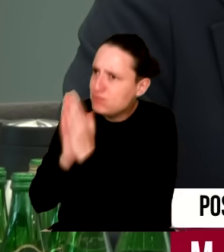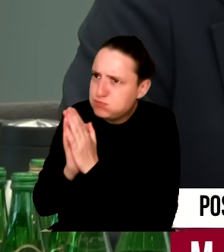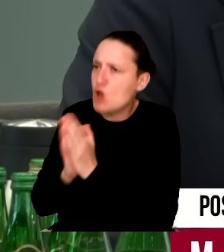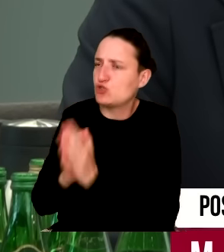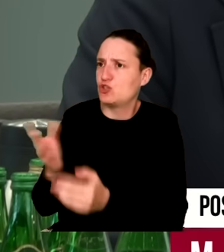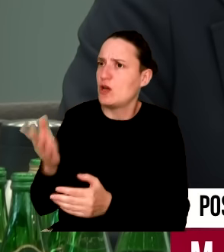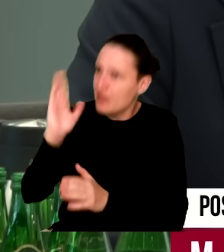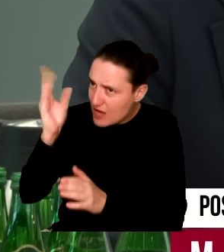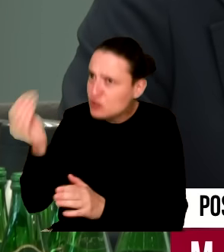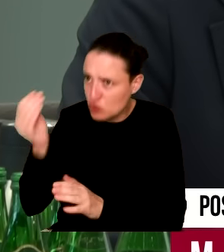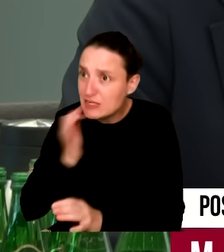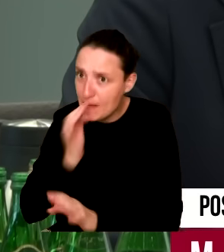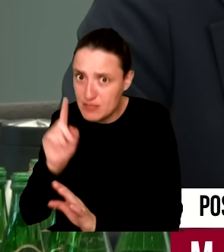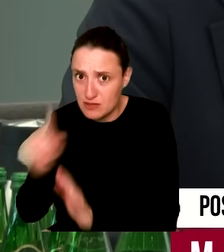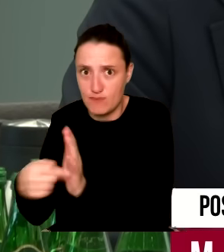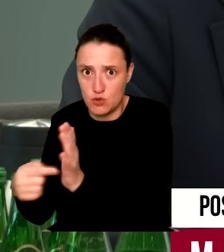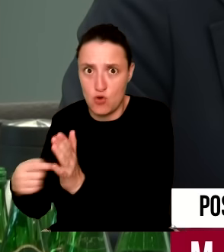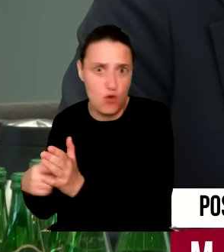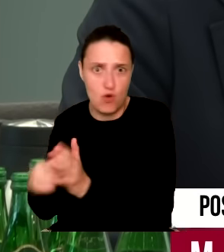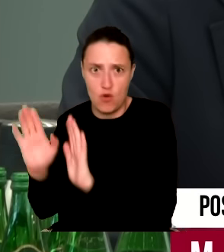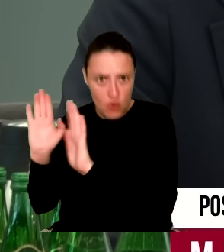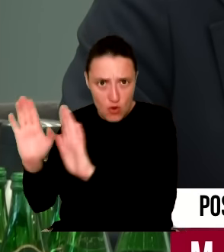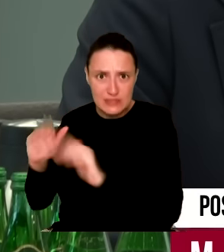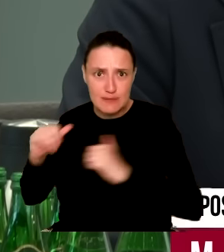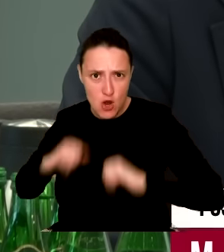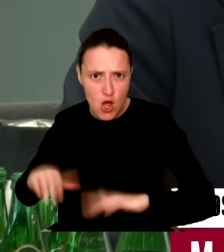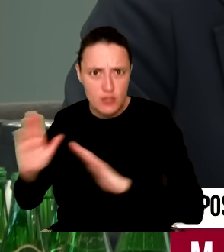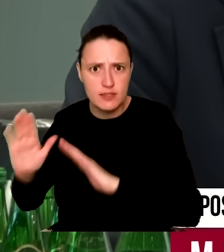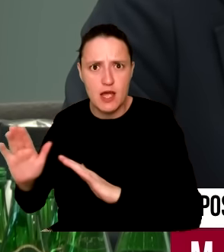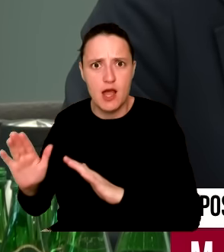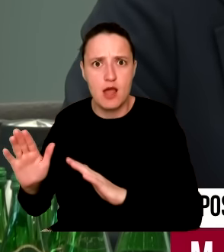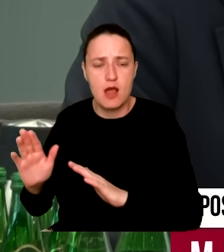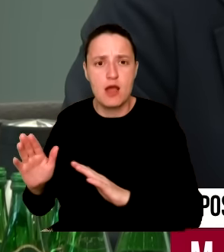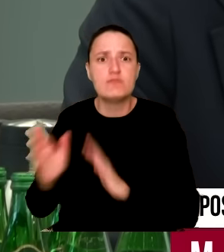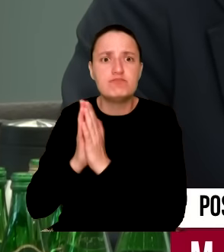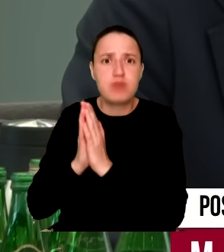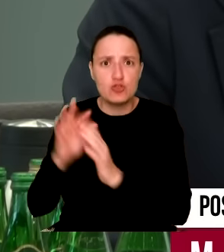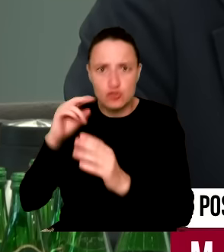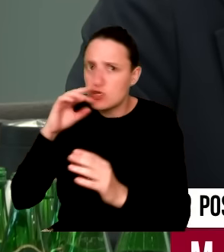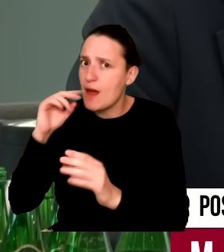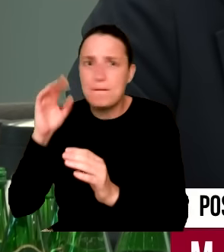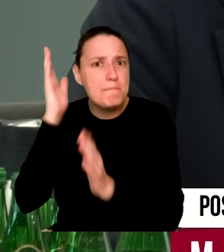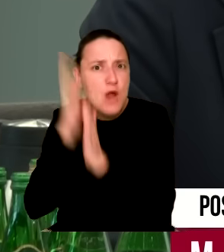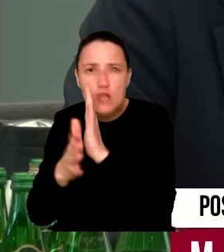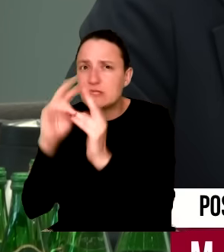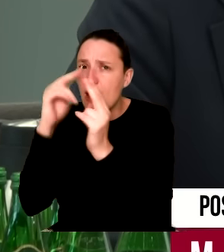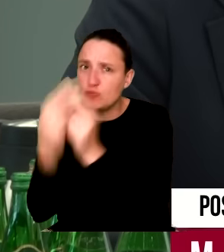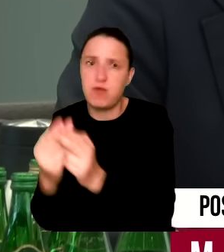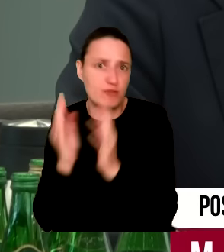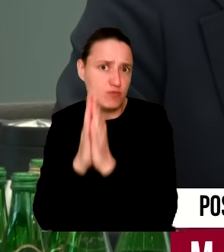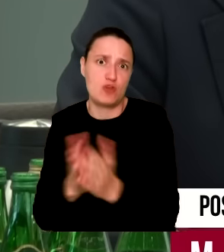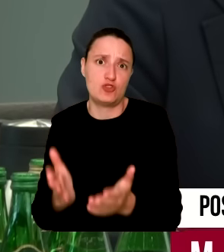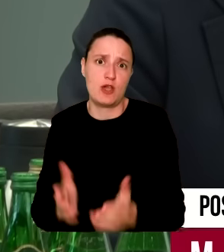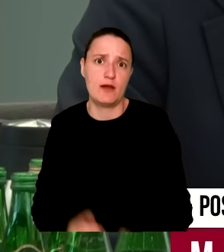dojdę jeszcze proszę nie Ubiegać moich kolejnych pytań moje pytanie Bardzo PR Cieszę się